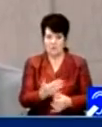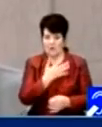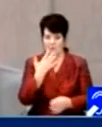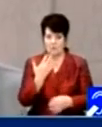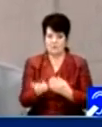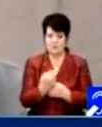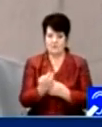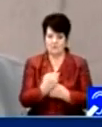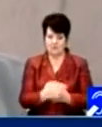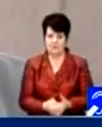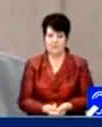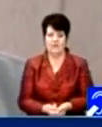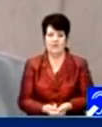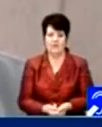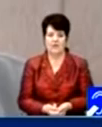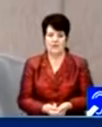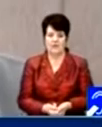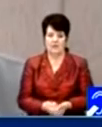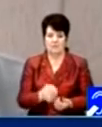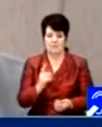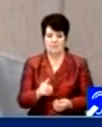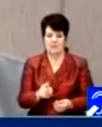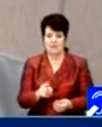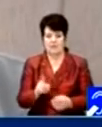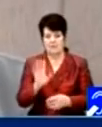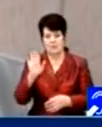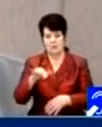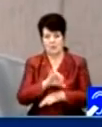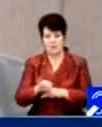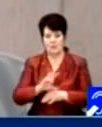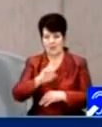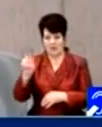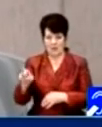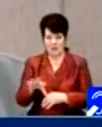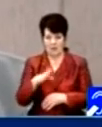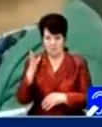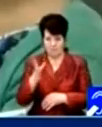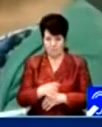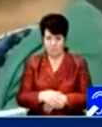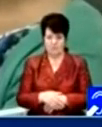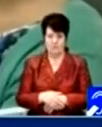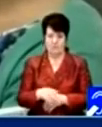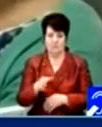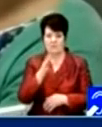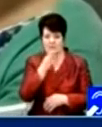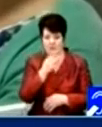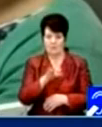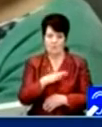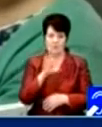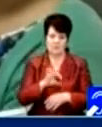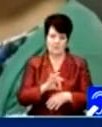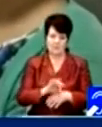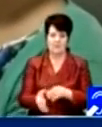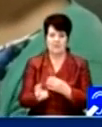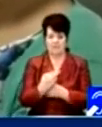ales peste hotare care au fost și copii care ori la timp au fost bolnavi, dar